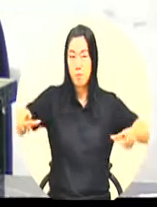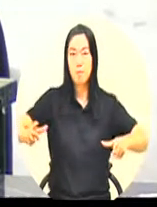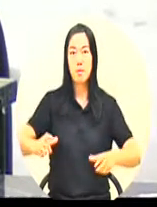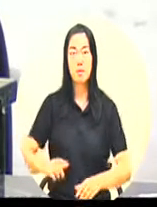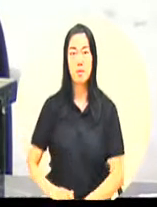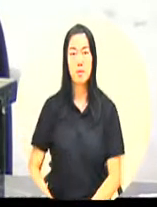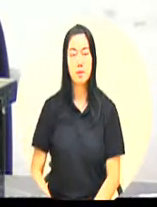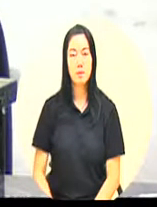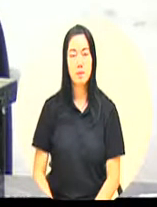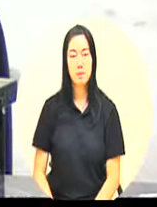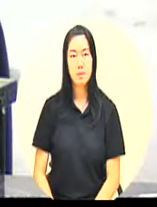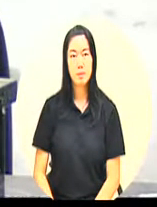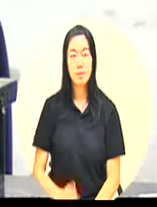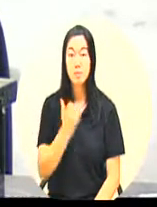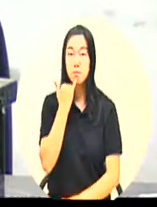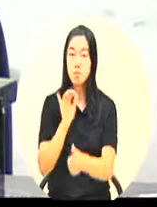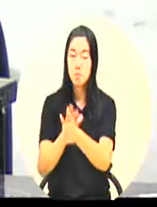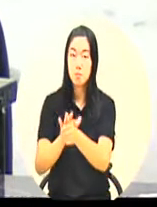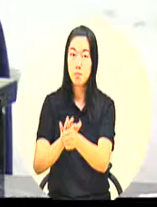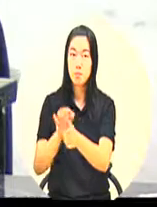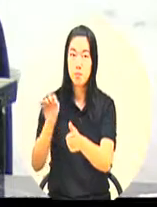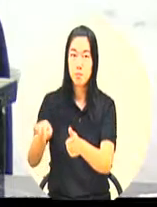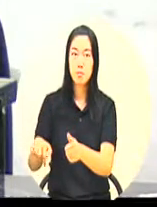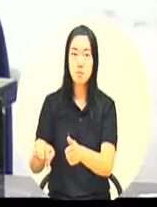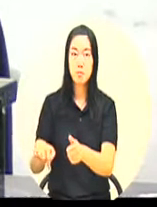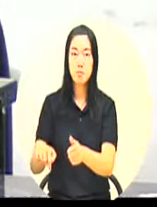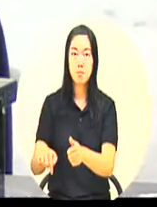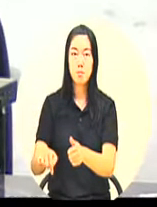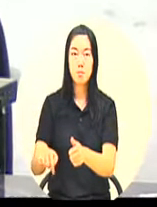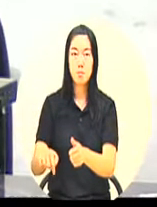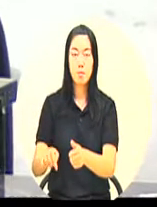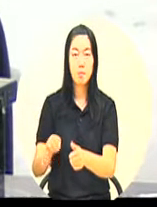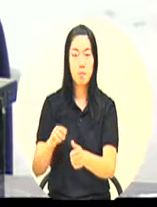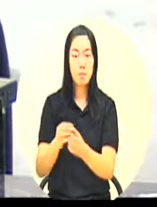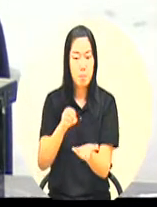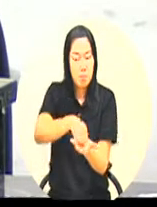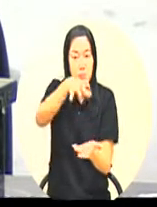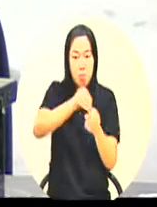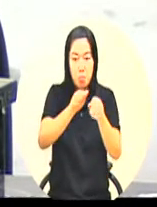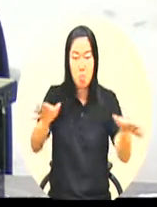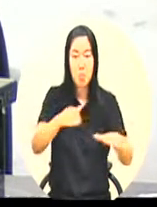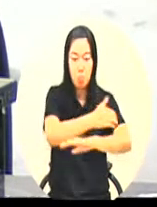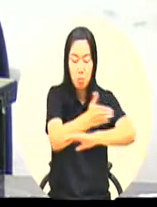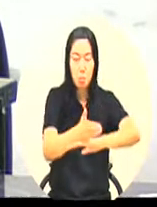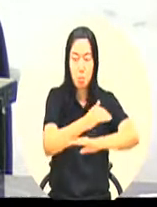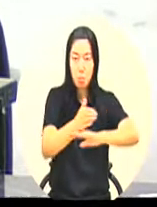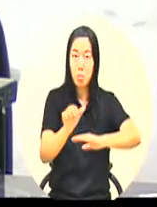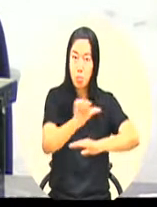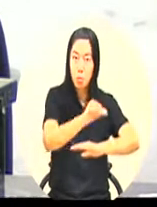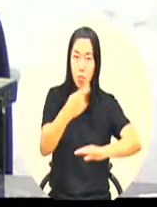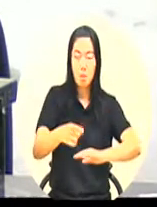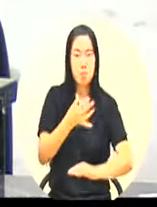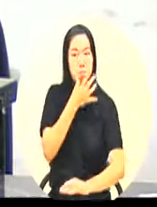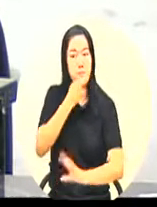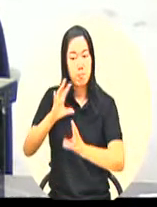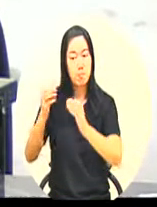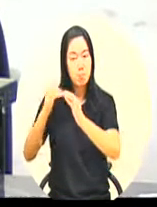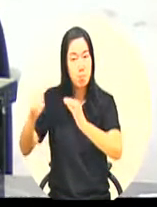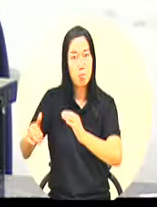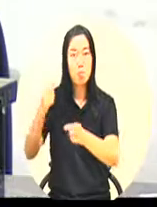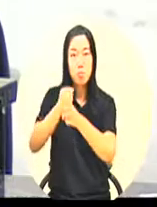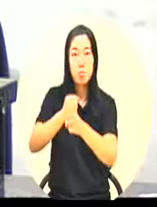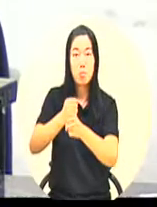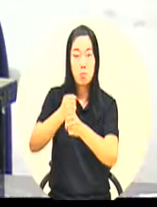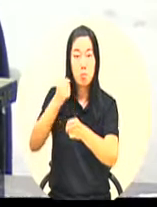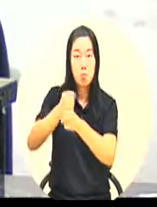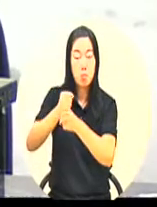张，让除了核子事变的这个食品之外，有不安全的地区所生产、制造或加工的